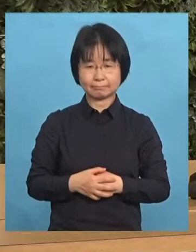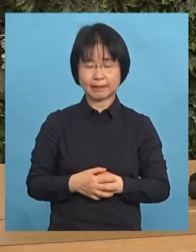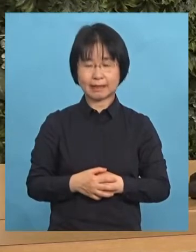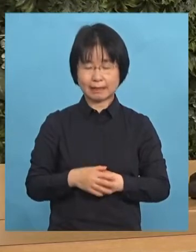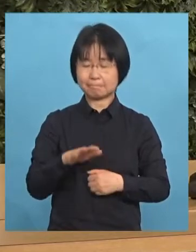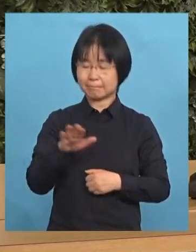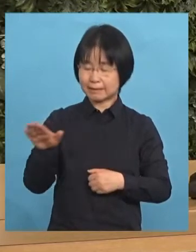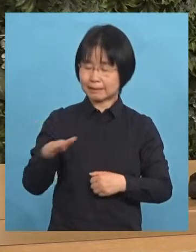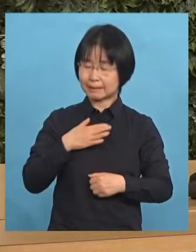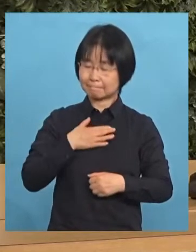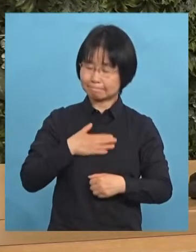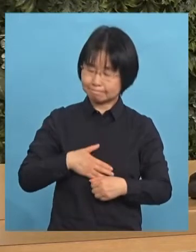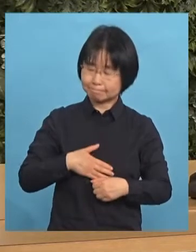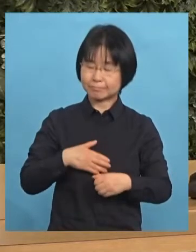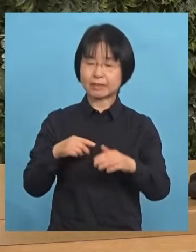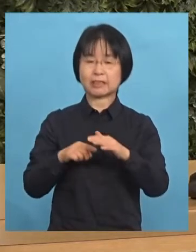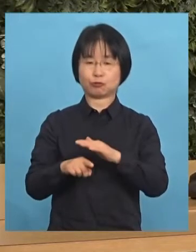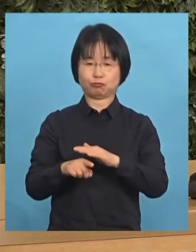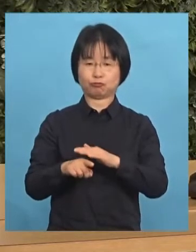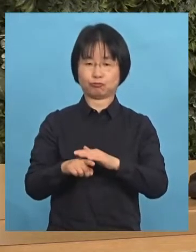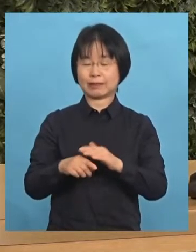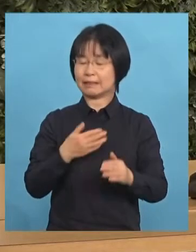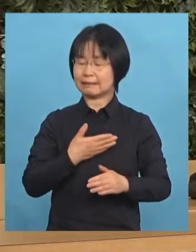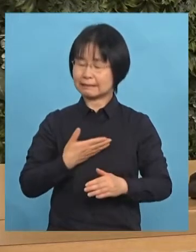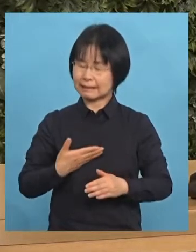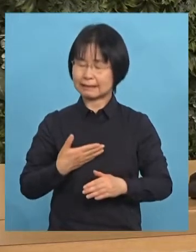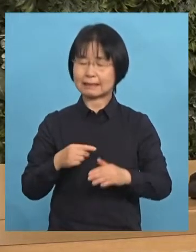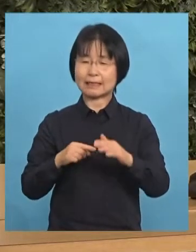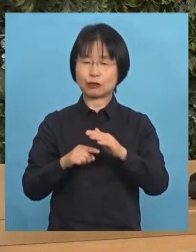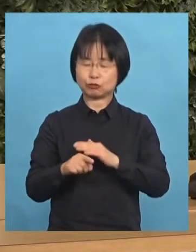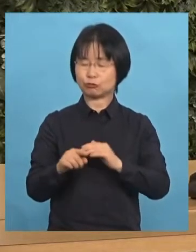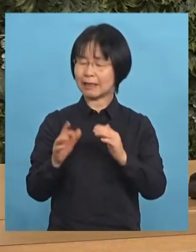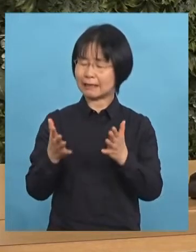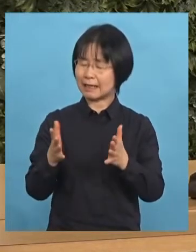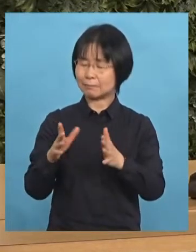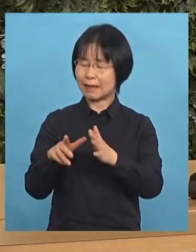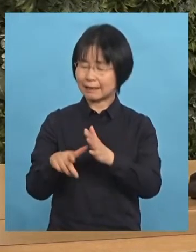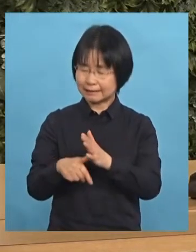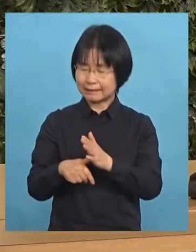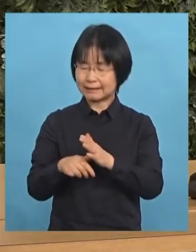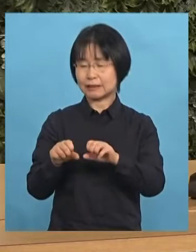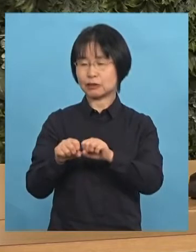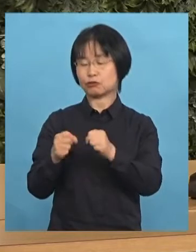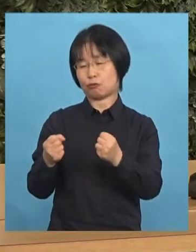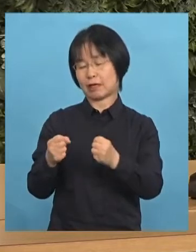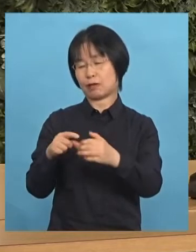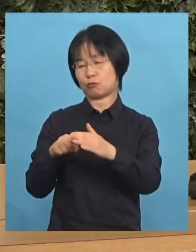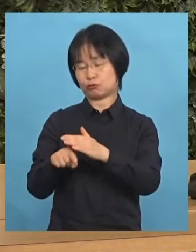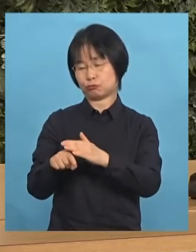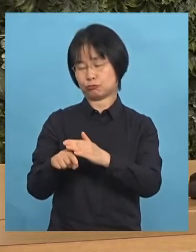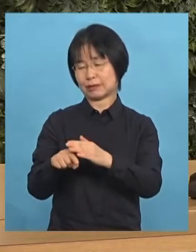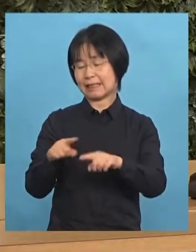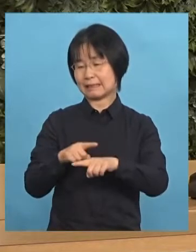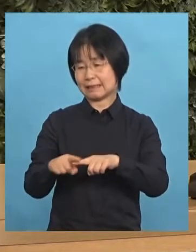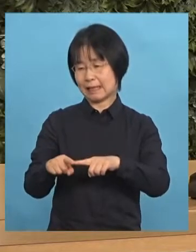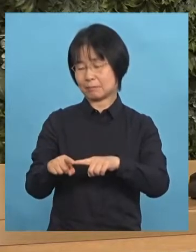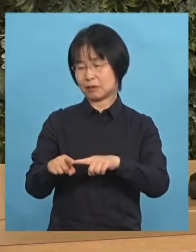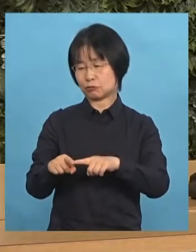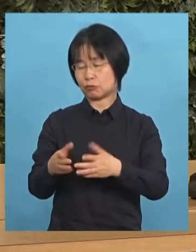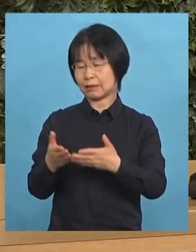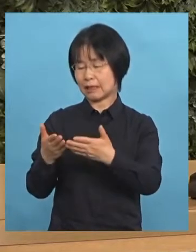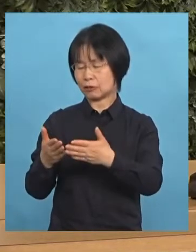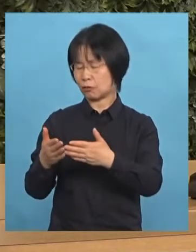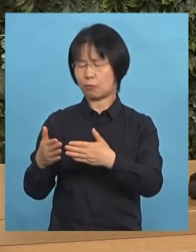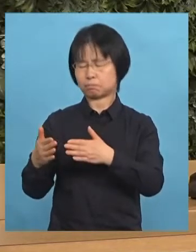誰もが納得できる理由ややむを得ない理由なく、障害を理由としてサービスの提供を拒否した